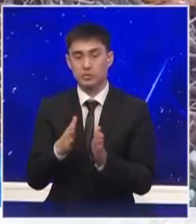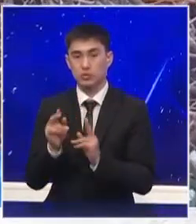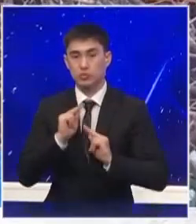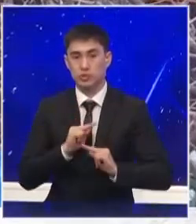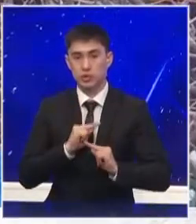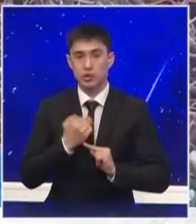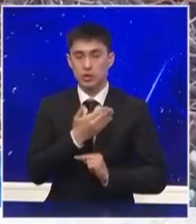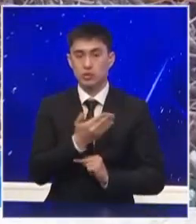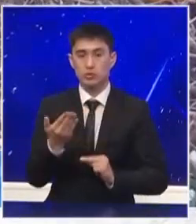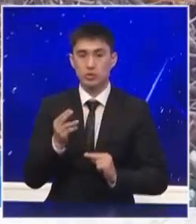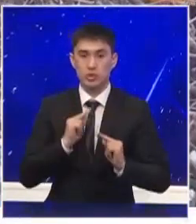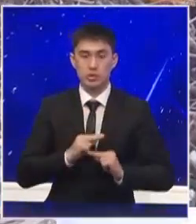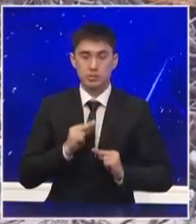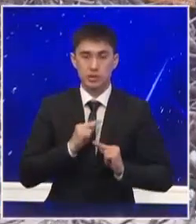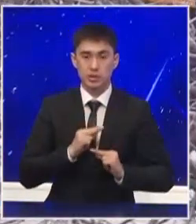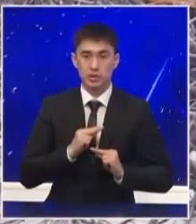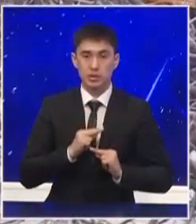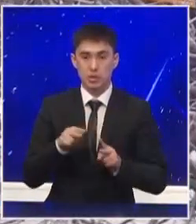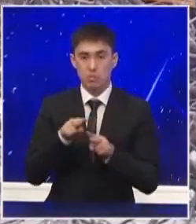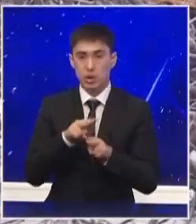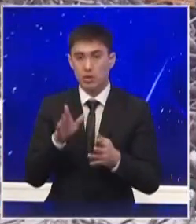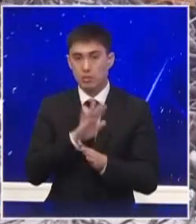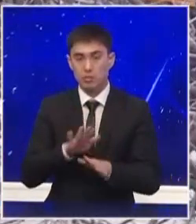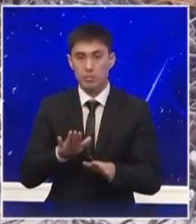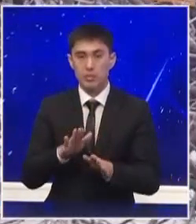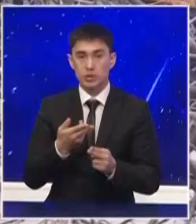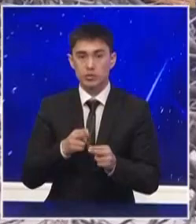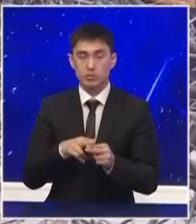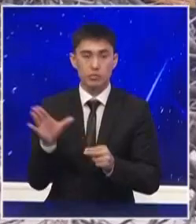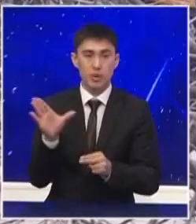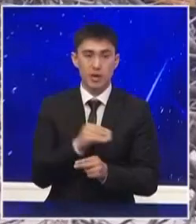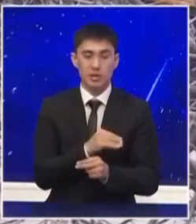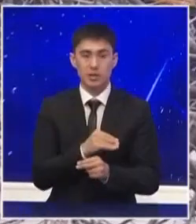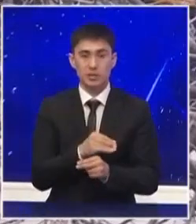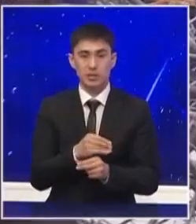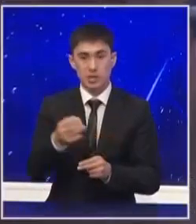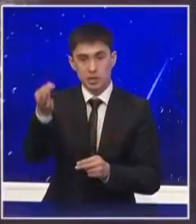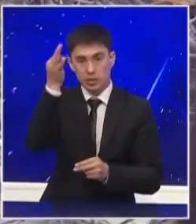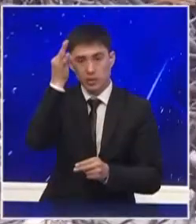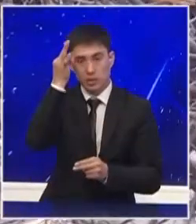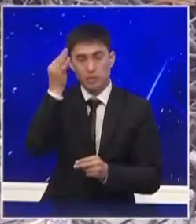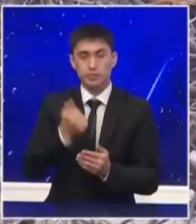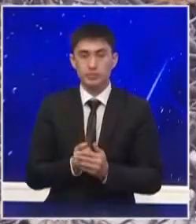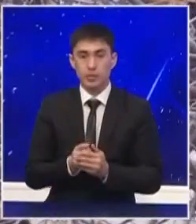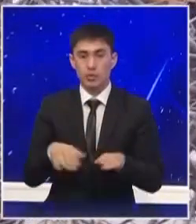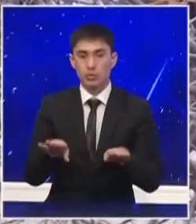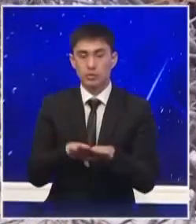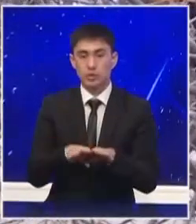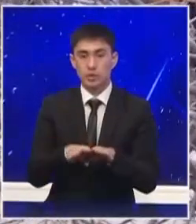жасаған, соның қызметтері бақыланбай да қалған жоқ. Соның бәрін еске алып, осындай